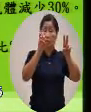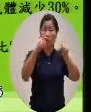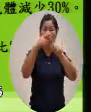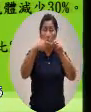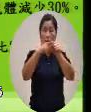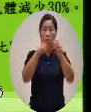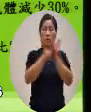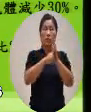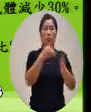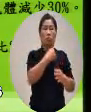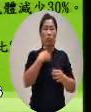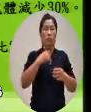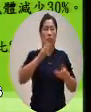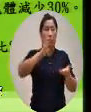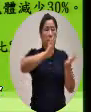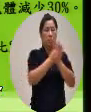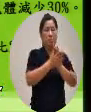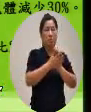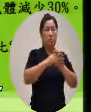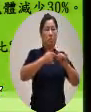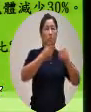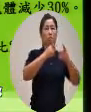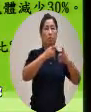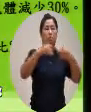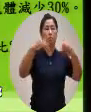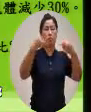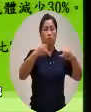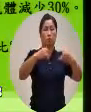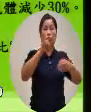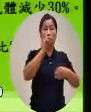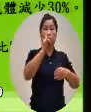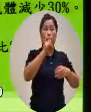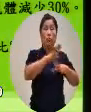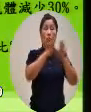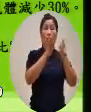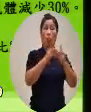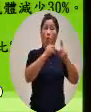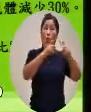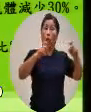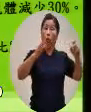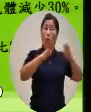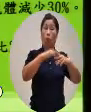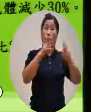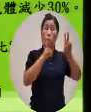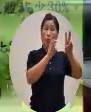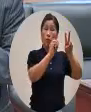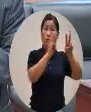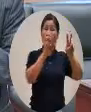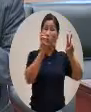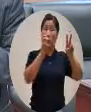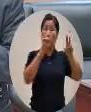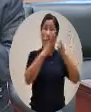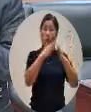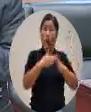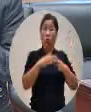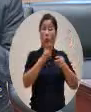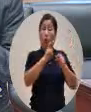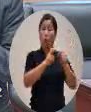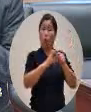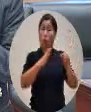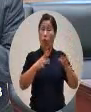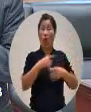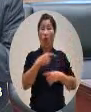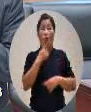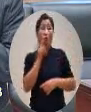市希望把溫室氣體減少30%這不是空水沒什麼的呢2030年可能要20幾年他不